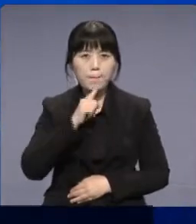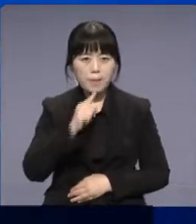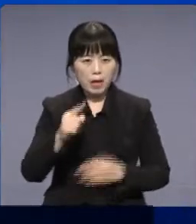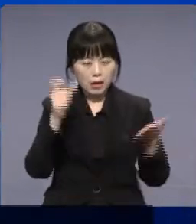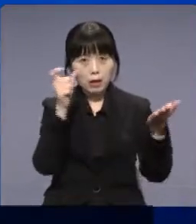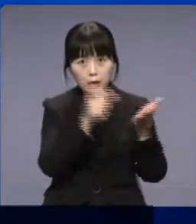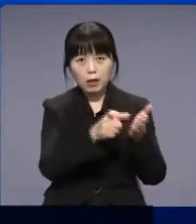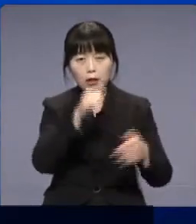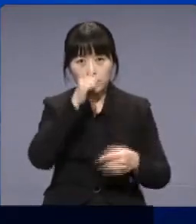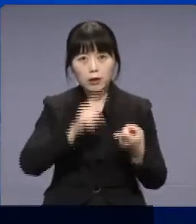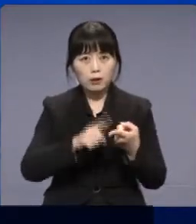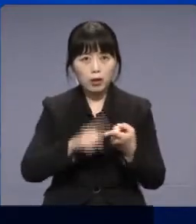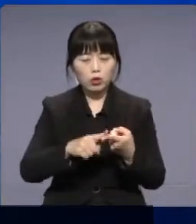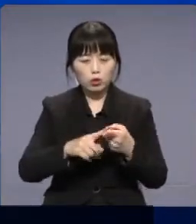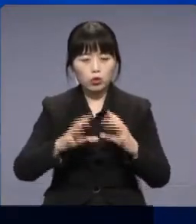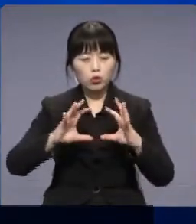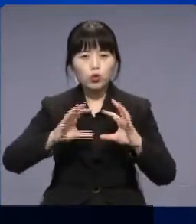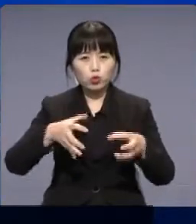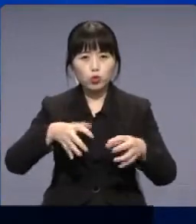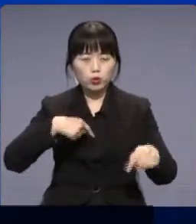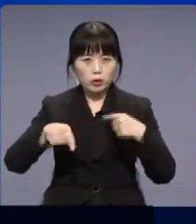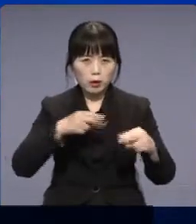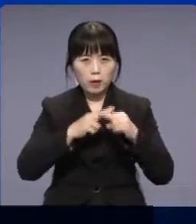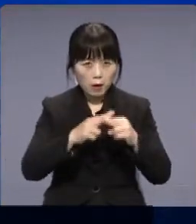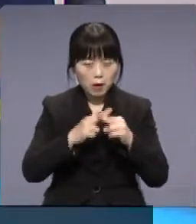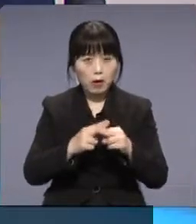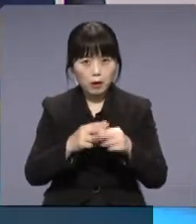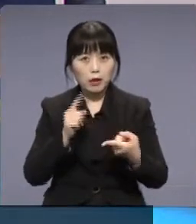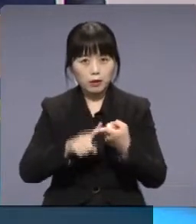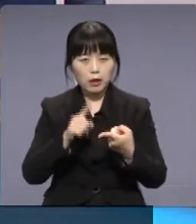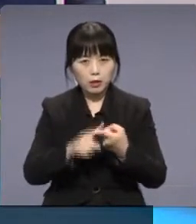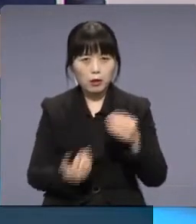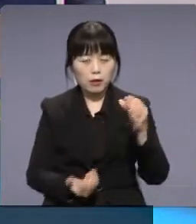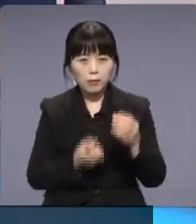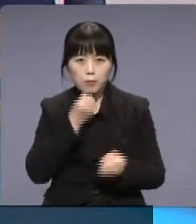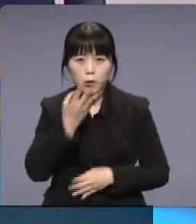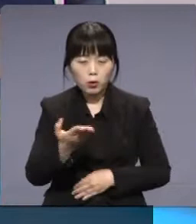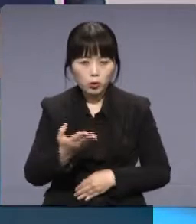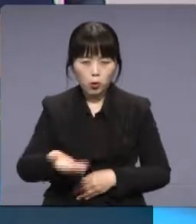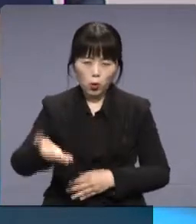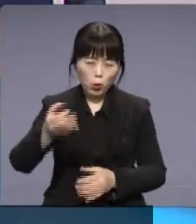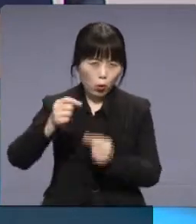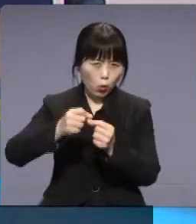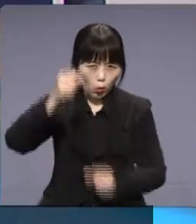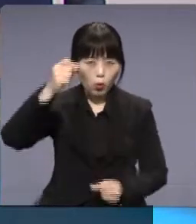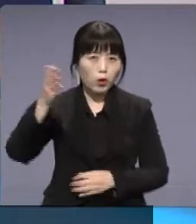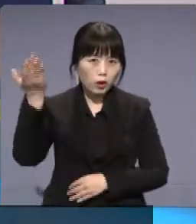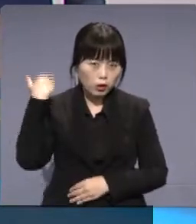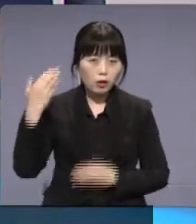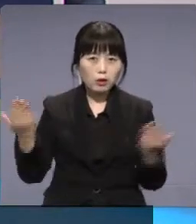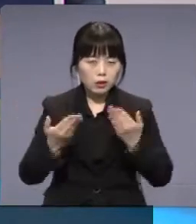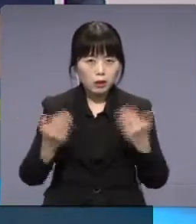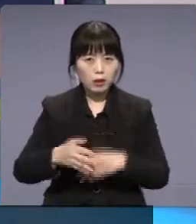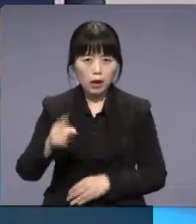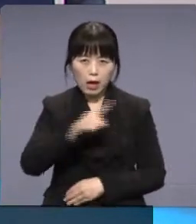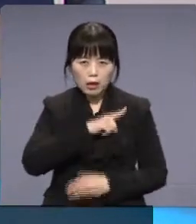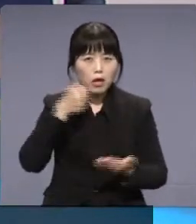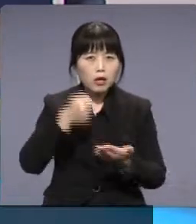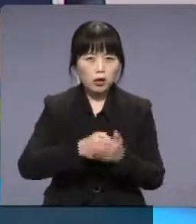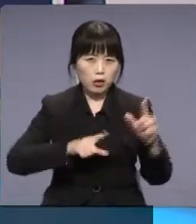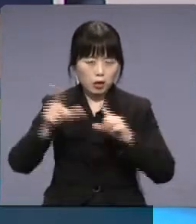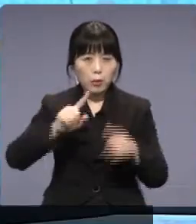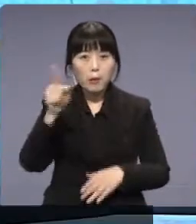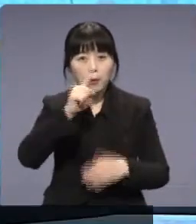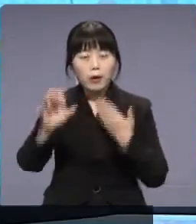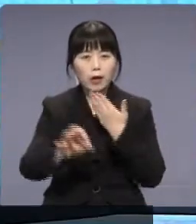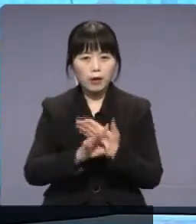것은 국정원의 댓글 조작에 대한 외압을 폭로한 사건부터 시작해서 꽤 오래전 일입니다. 제가 보기에 가장 결정적인